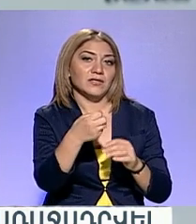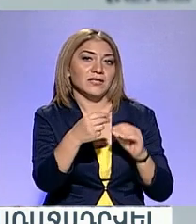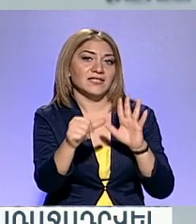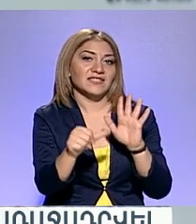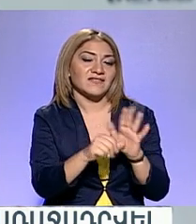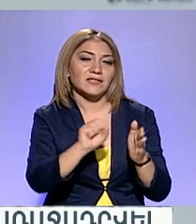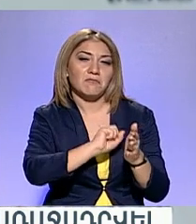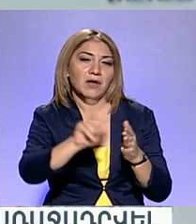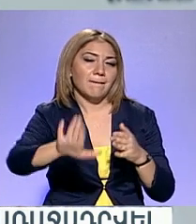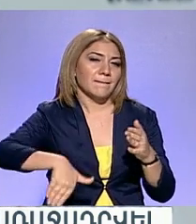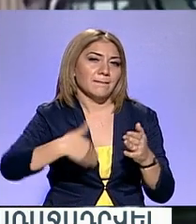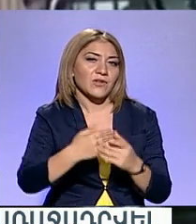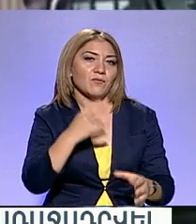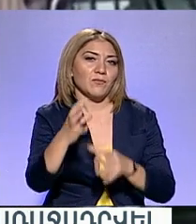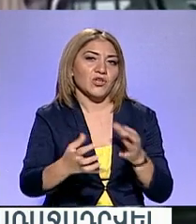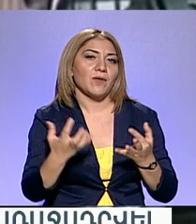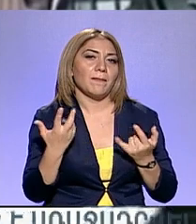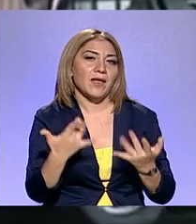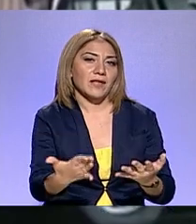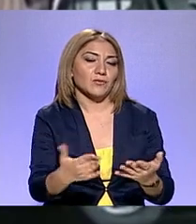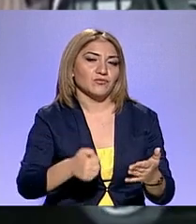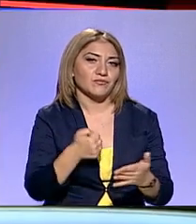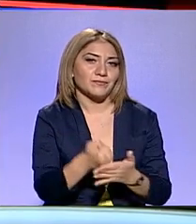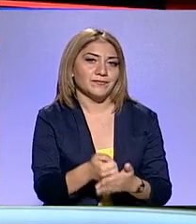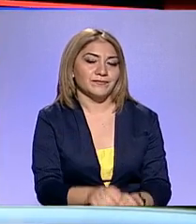2016 թվականից միջազգային հետախուզման մեջ է։